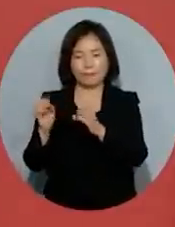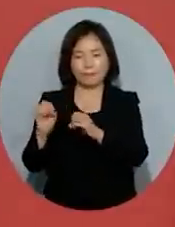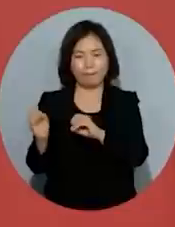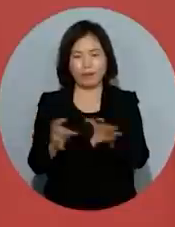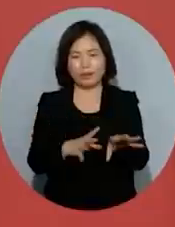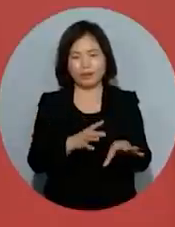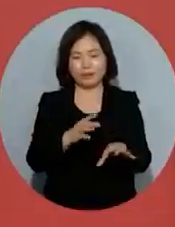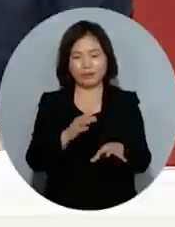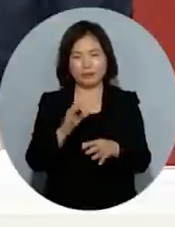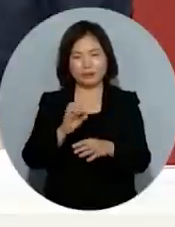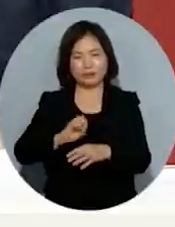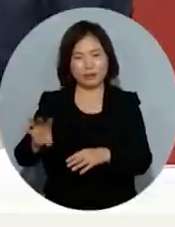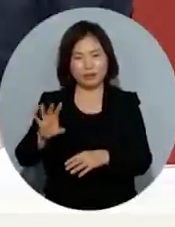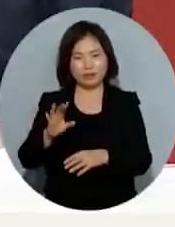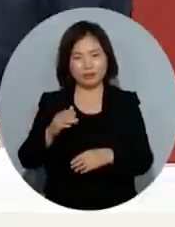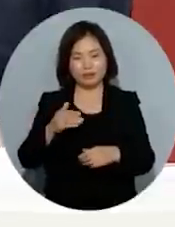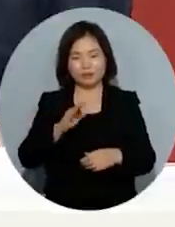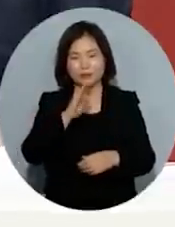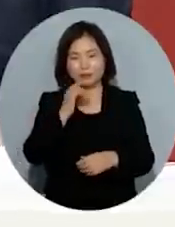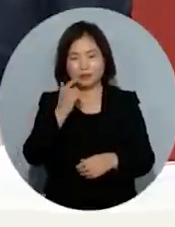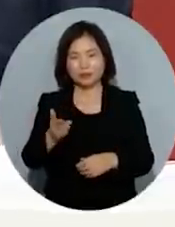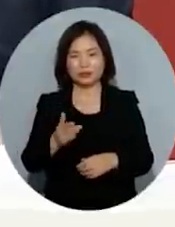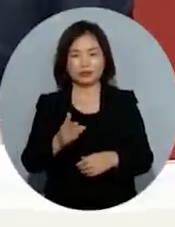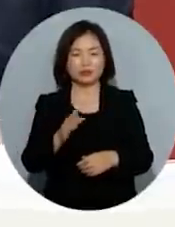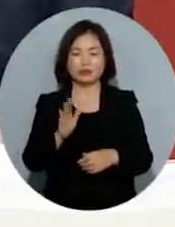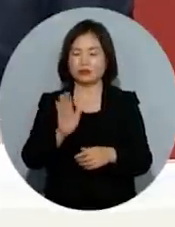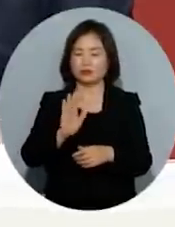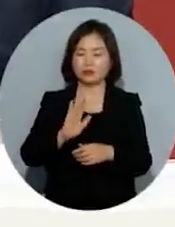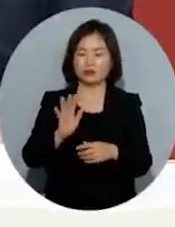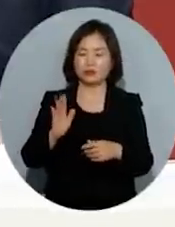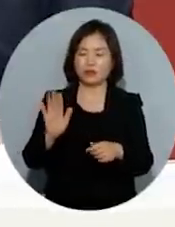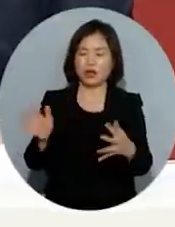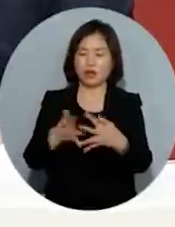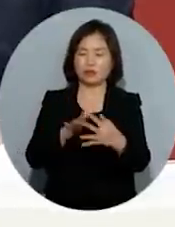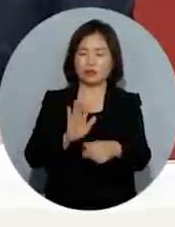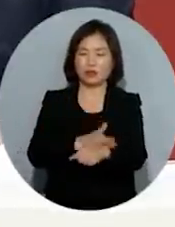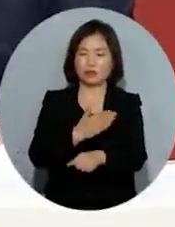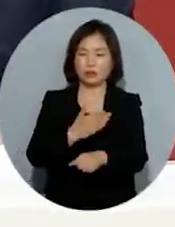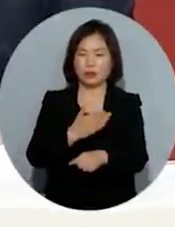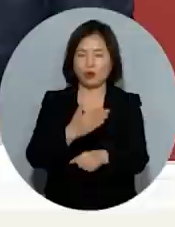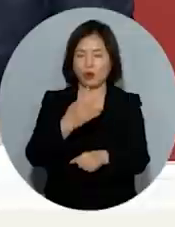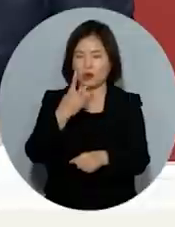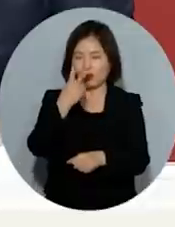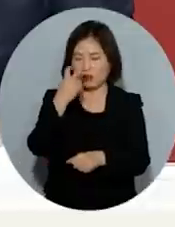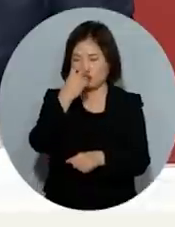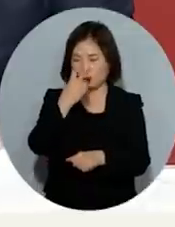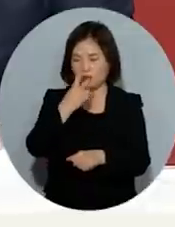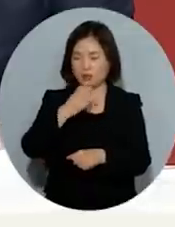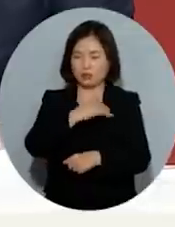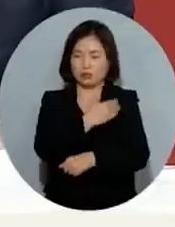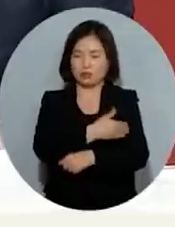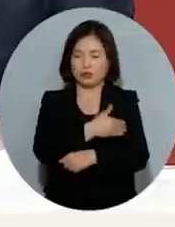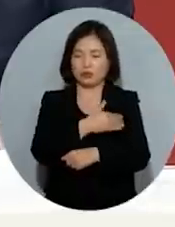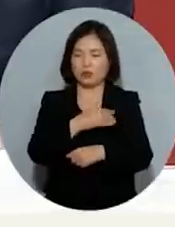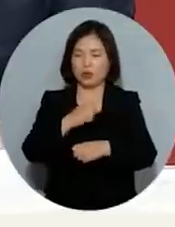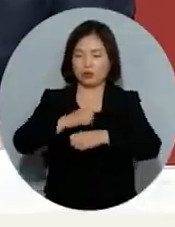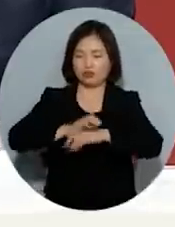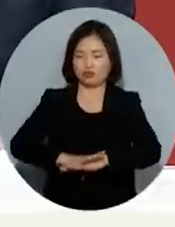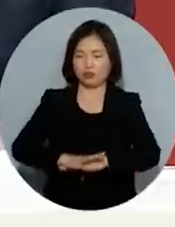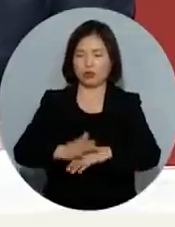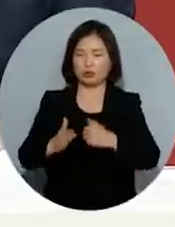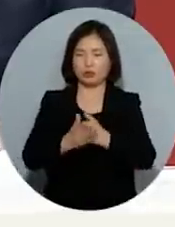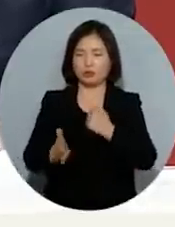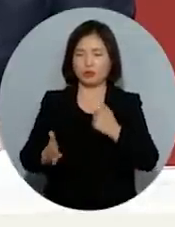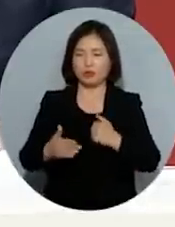제가 지난번에도 말씀을 드렸지만, 예, 그거는 잘못된 합의고 감시정찰 자산을 무력화하는 거기 때문에